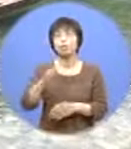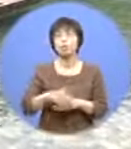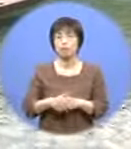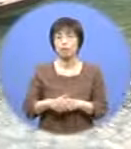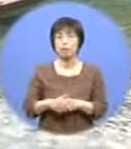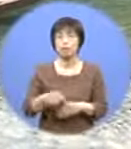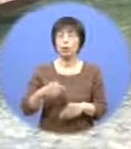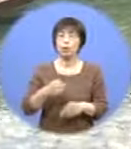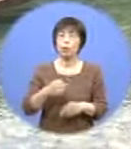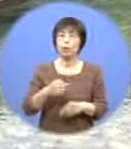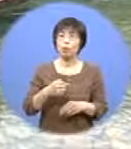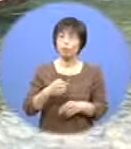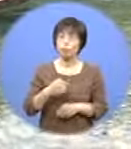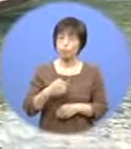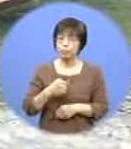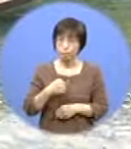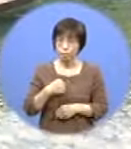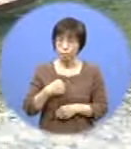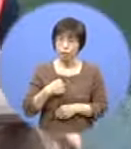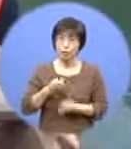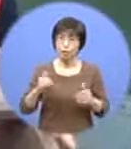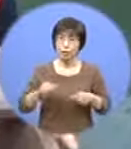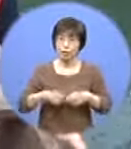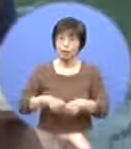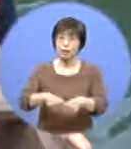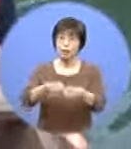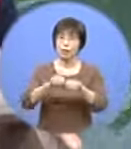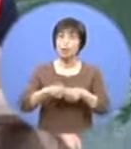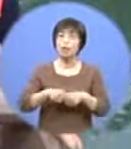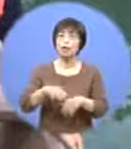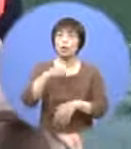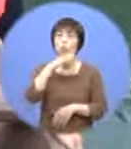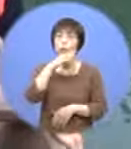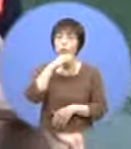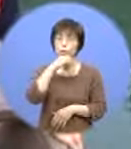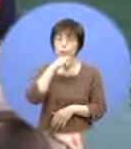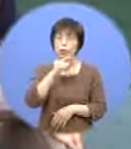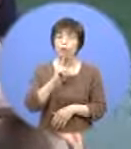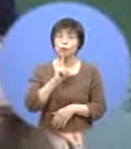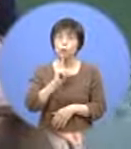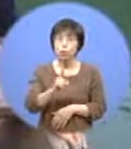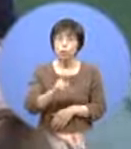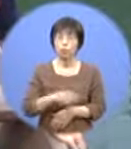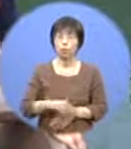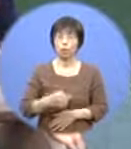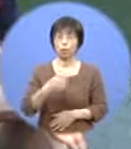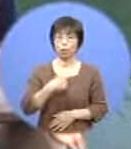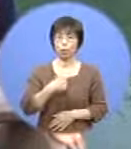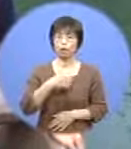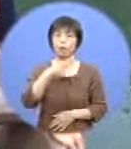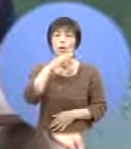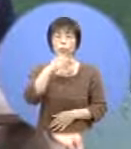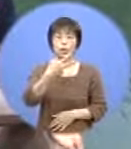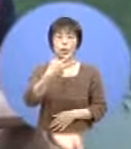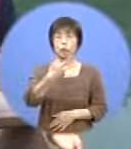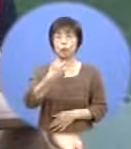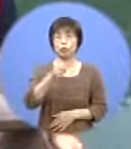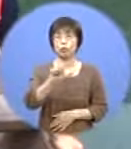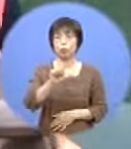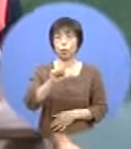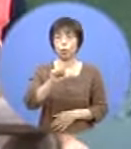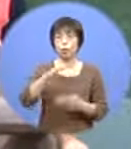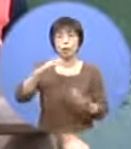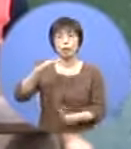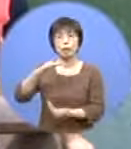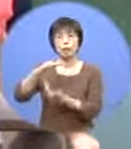まあ、僕ら船頭さんの年齢は平均、僕が今75です。